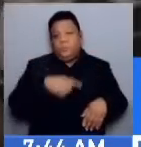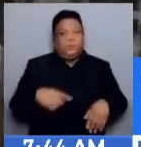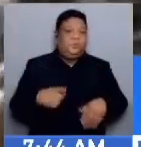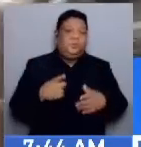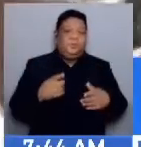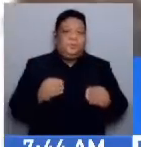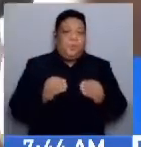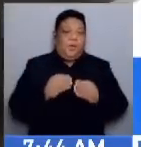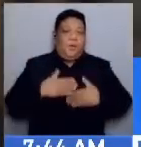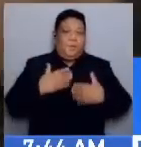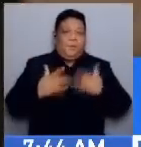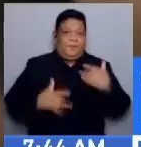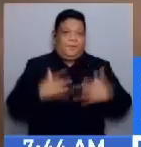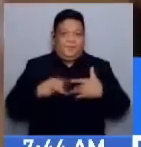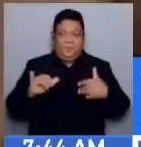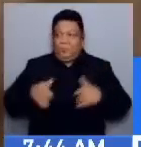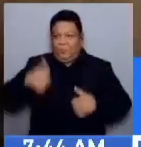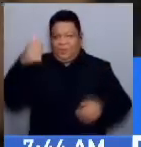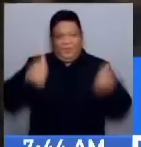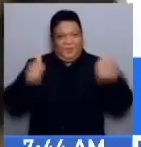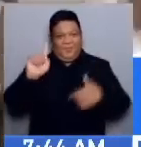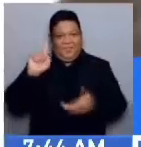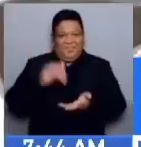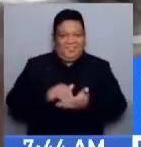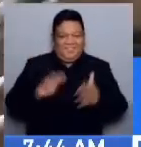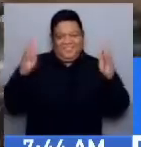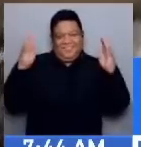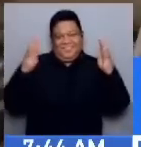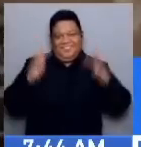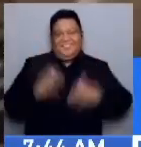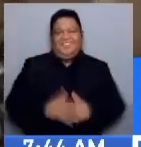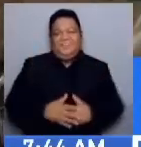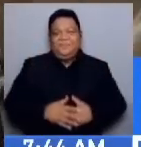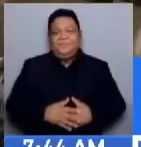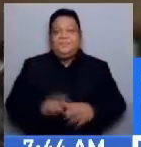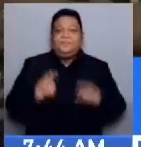ng 1,000! Abangan